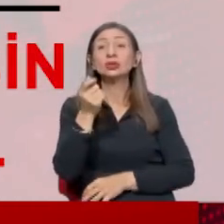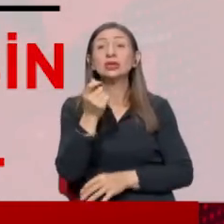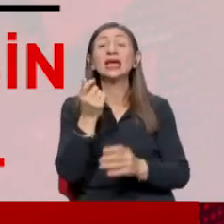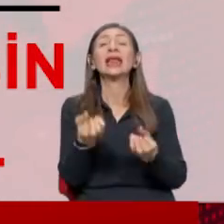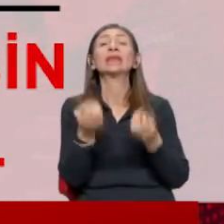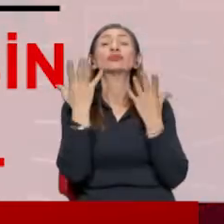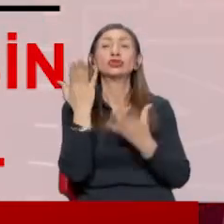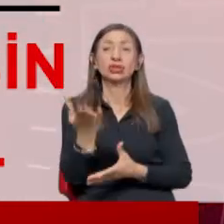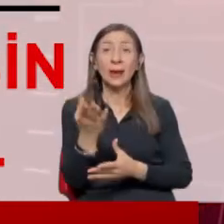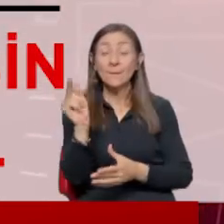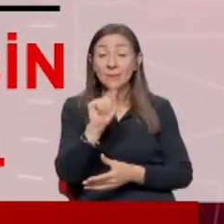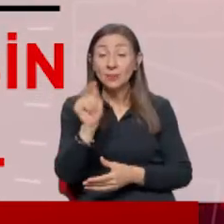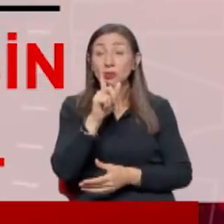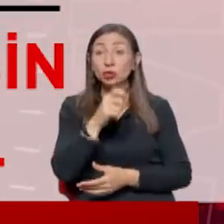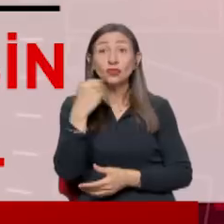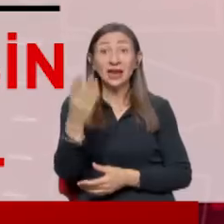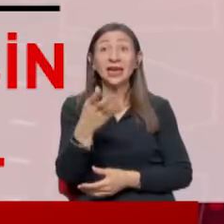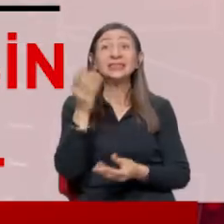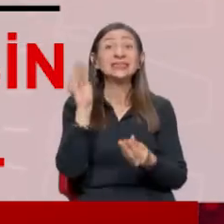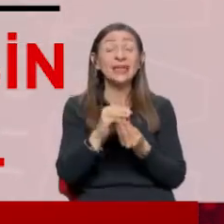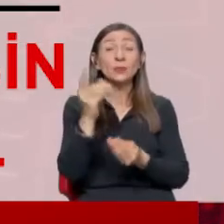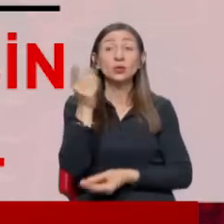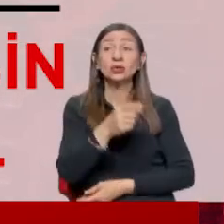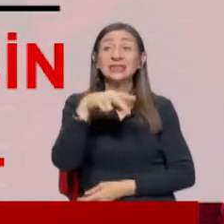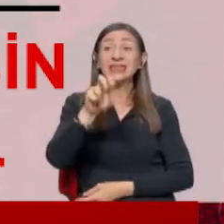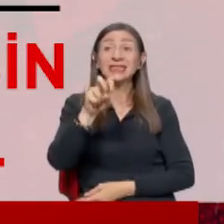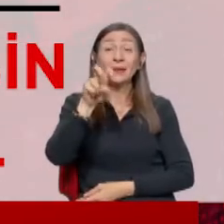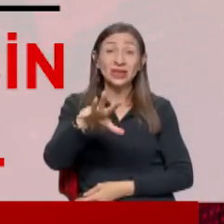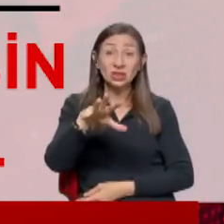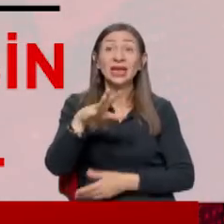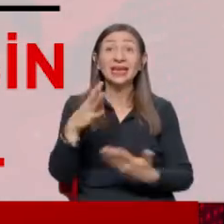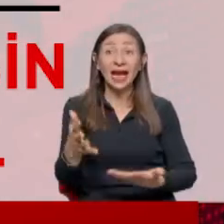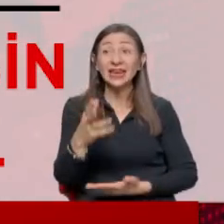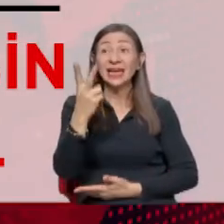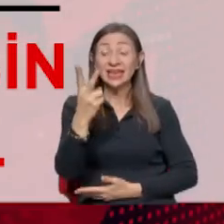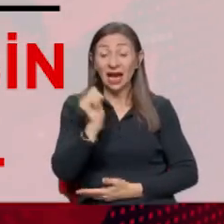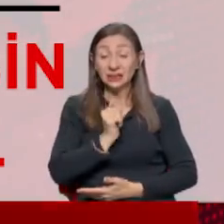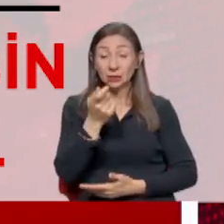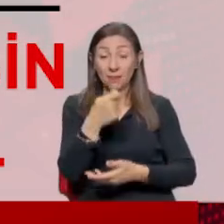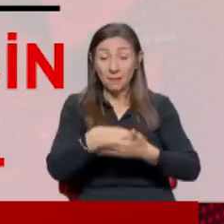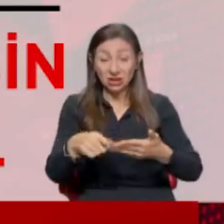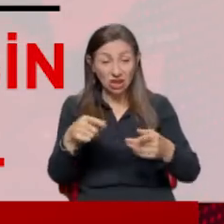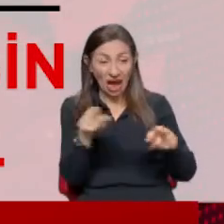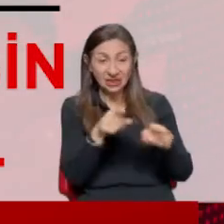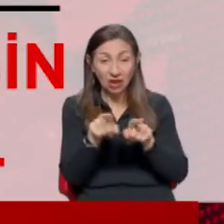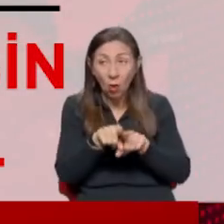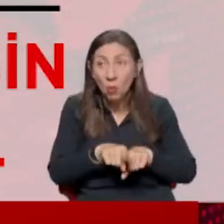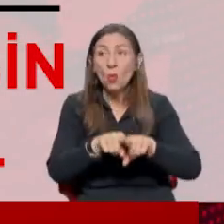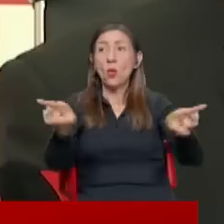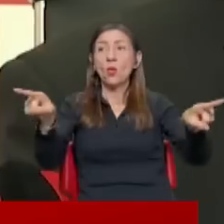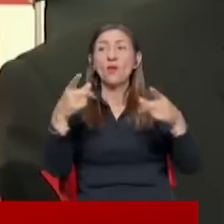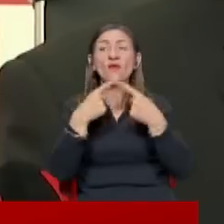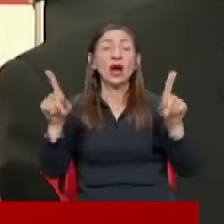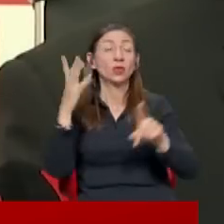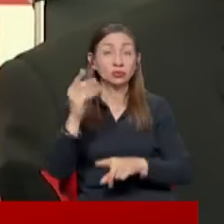bile yetişemeyecek. Memura sözü verilen zamsa %85. Yani iki asgari ücret arasında makas daha da